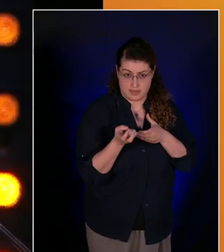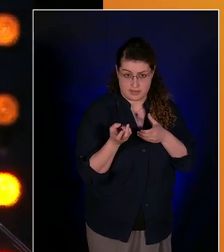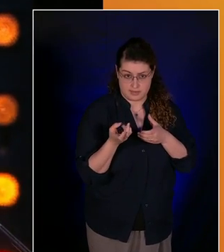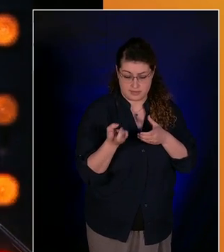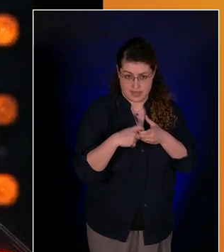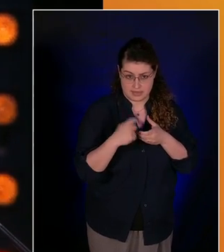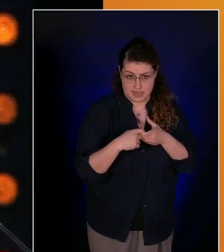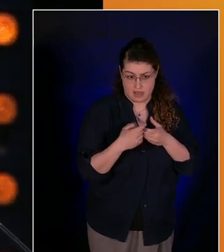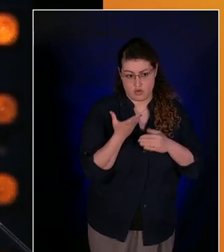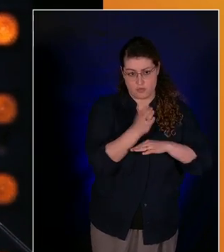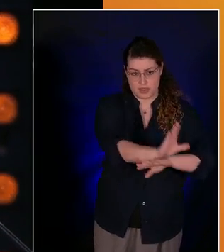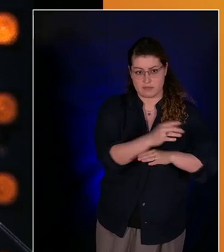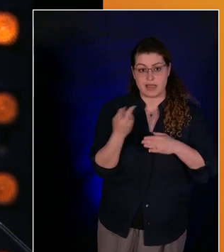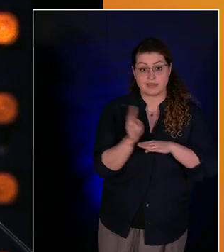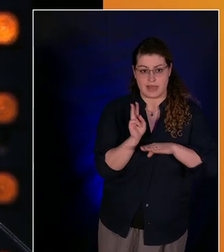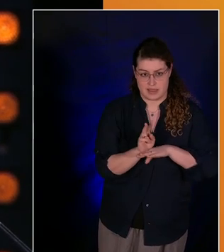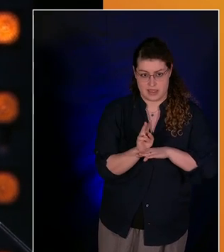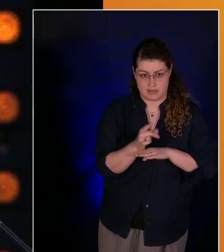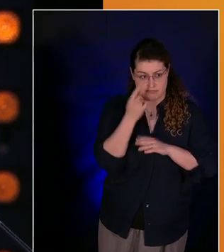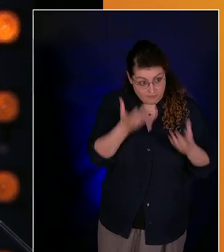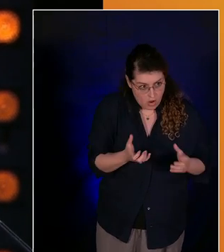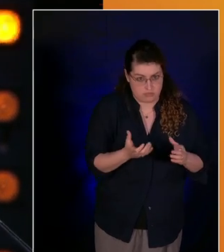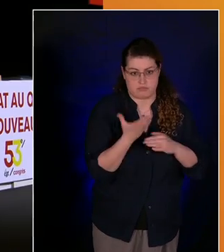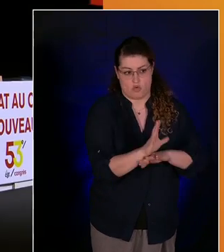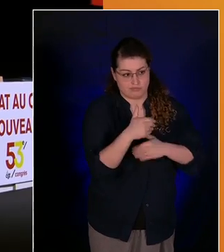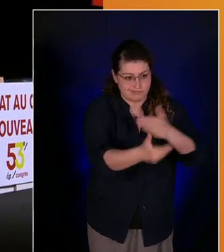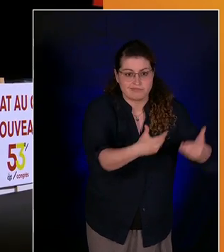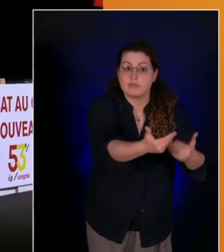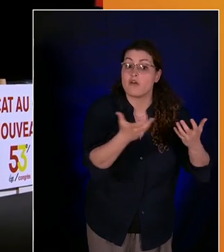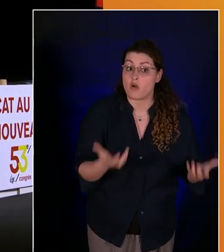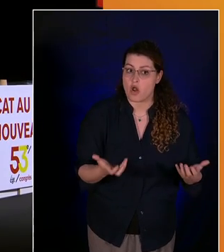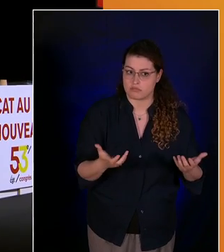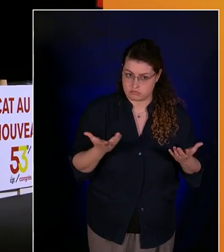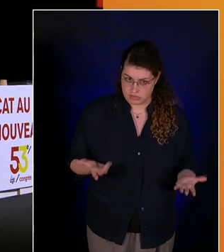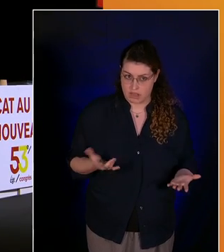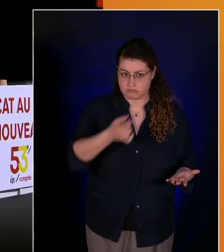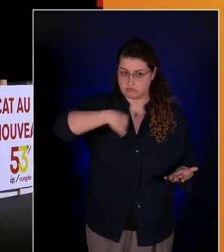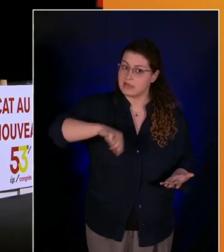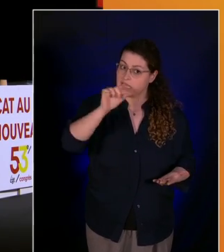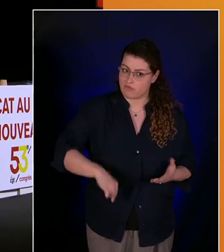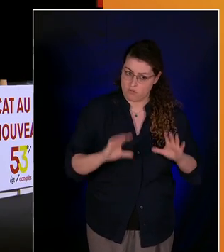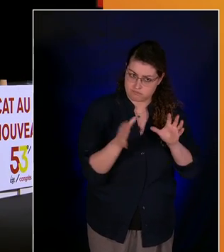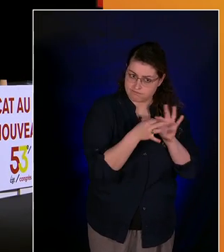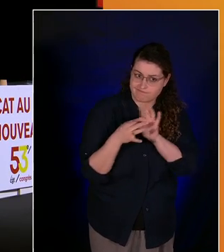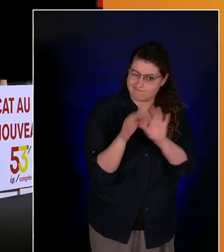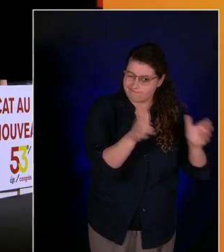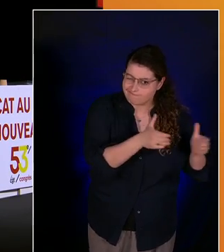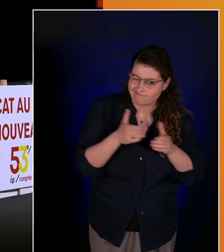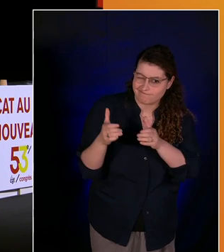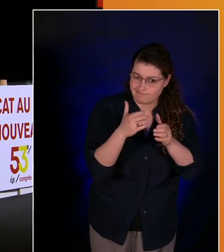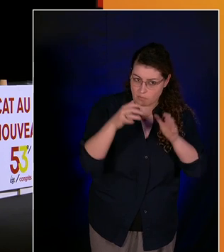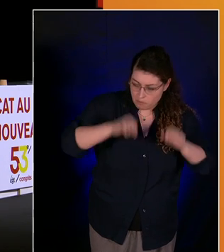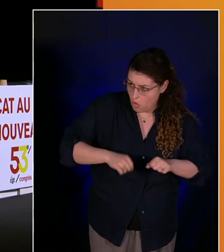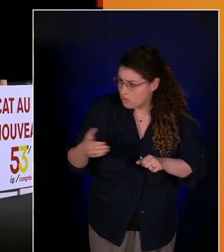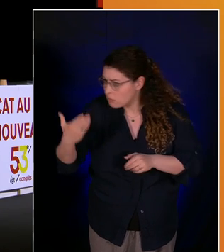délégués marque une volonté aller de l'avant nous devons être unis renforcés en capacité de rassembler